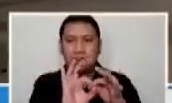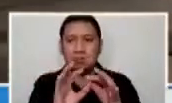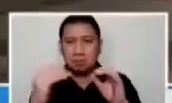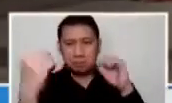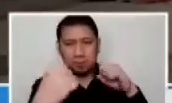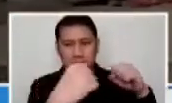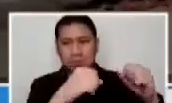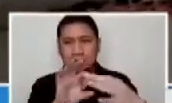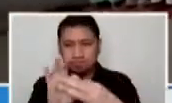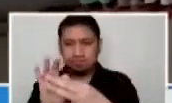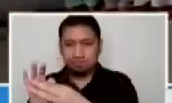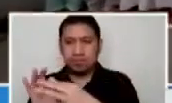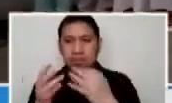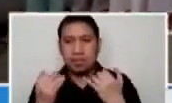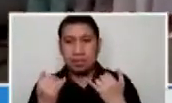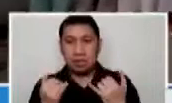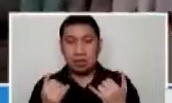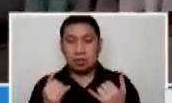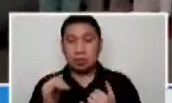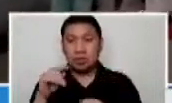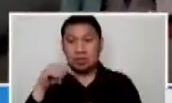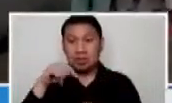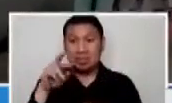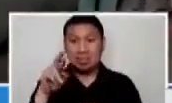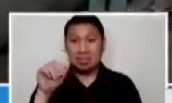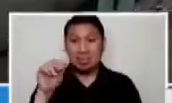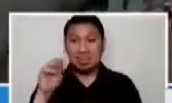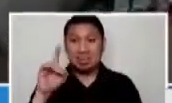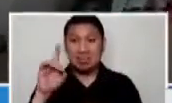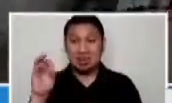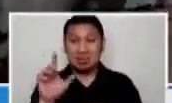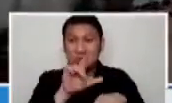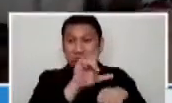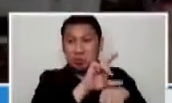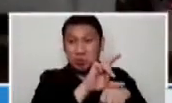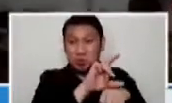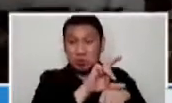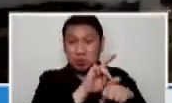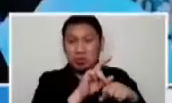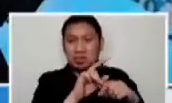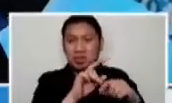nasa Marawi and Lanao del Sur, I think tatlo, and